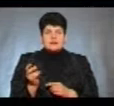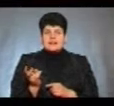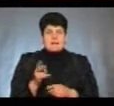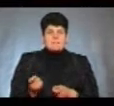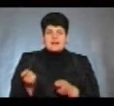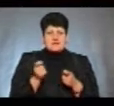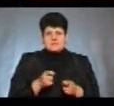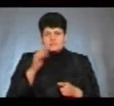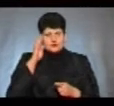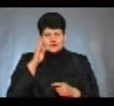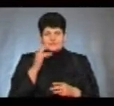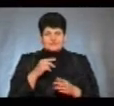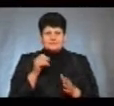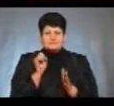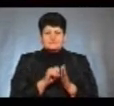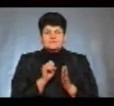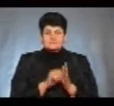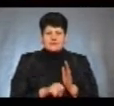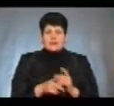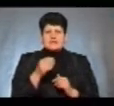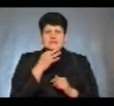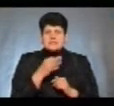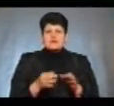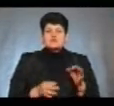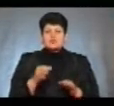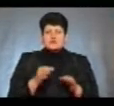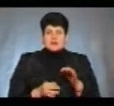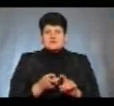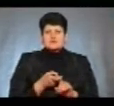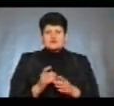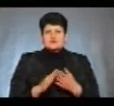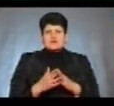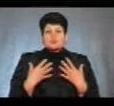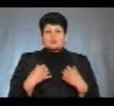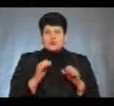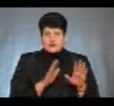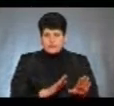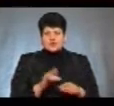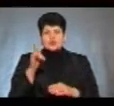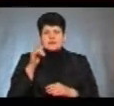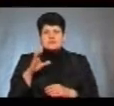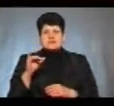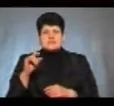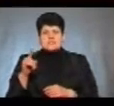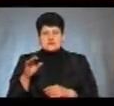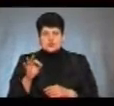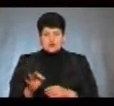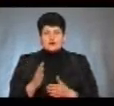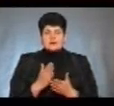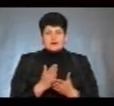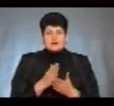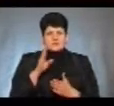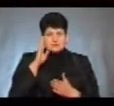привезли. Як повідомив головуючий суддя Юрій Дзюбановський, через стан здоров'я. З Чортківським СІЗО, де утримують